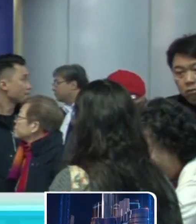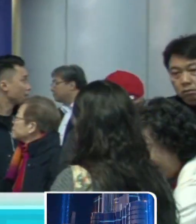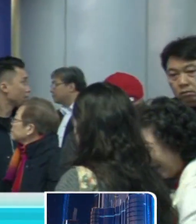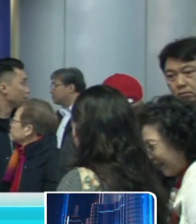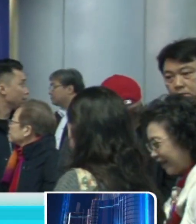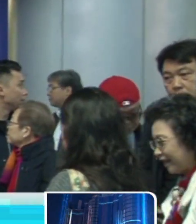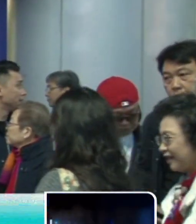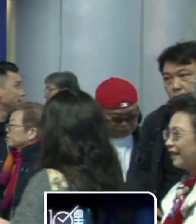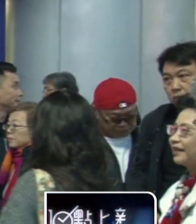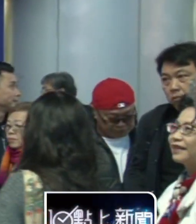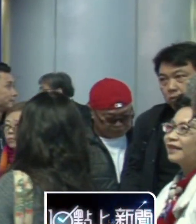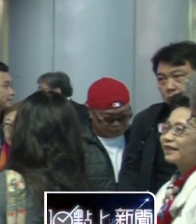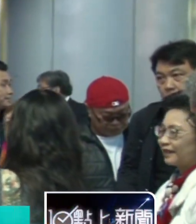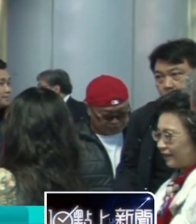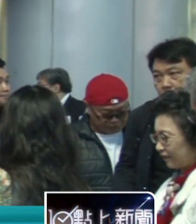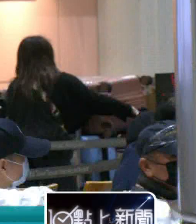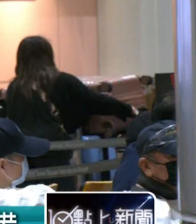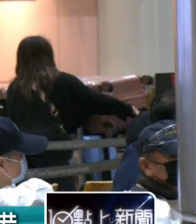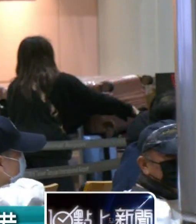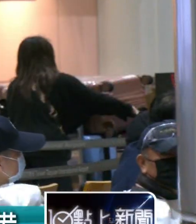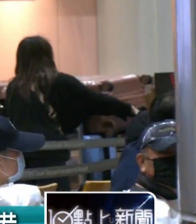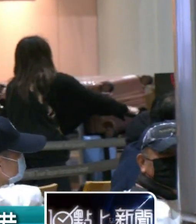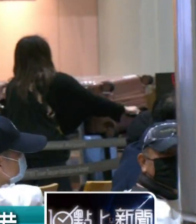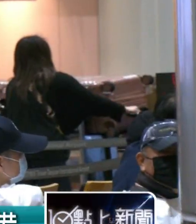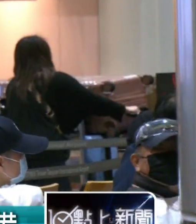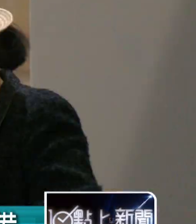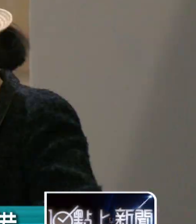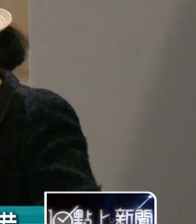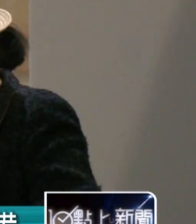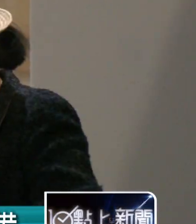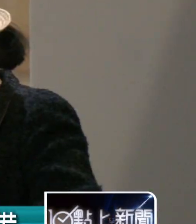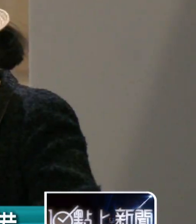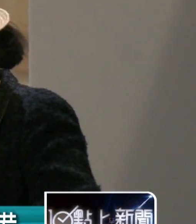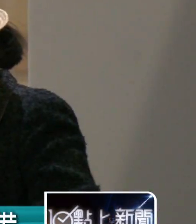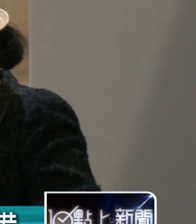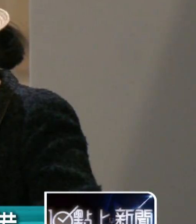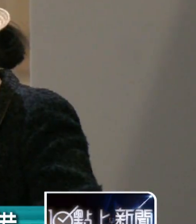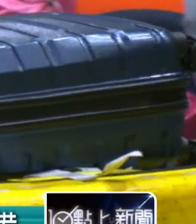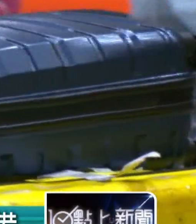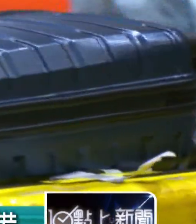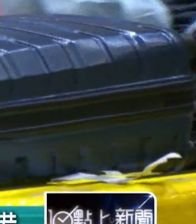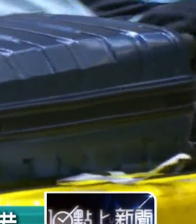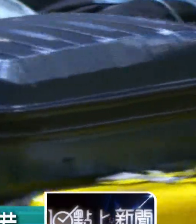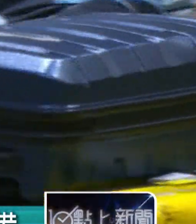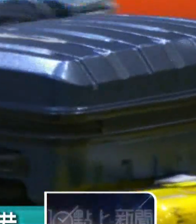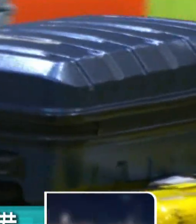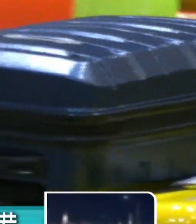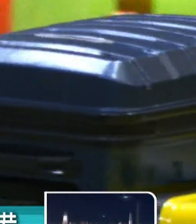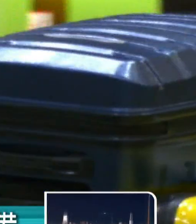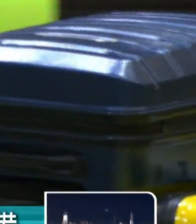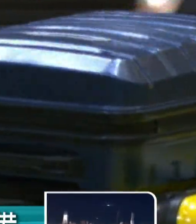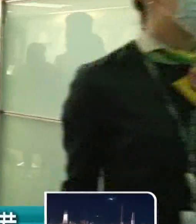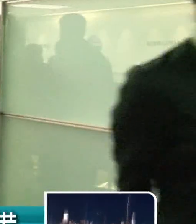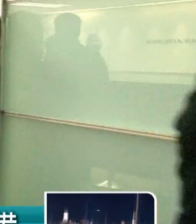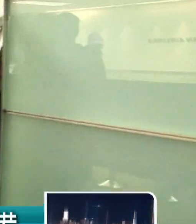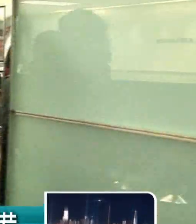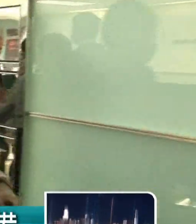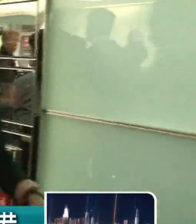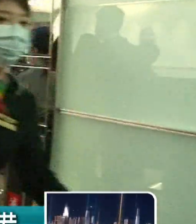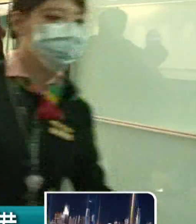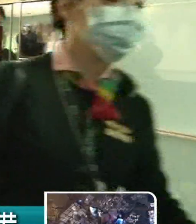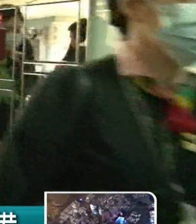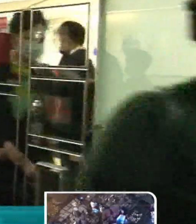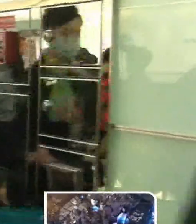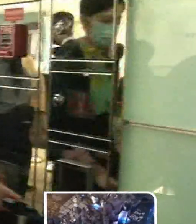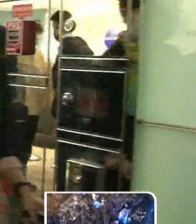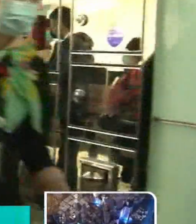做。 何时能出国？指挥中心不敢先断言，强调要等商务客做成功，疫情可控之下再谈下一步，但前期